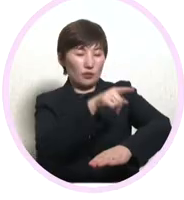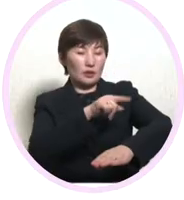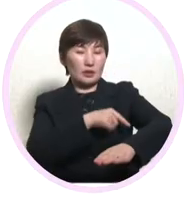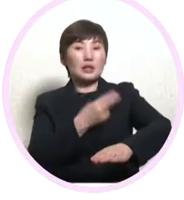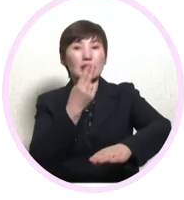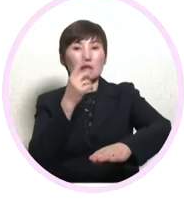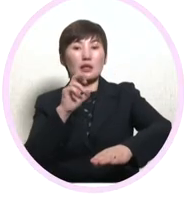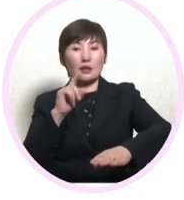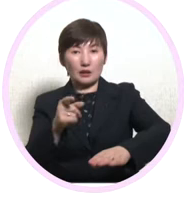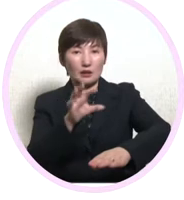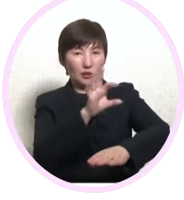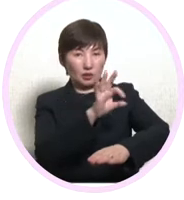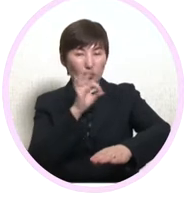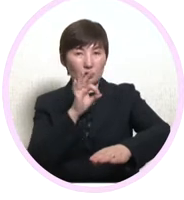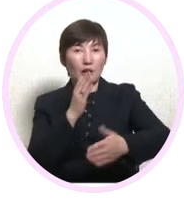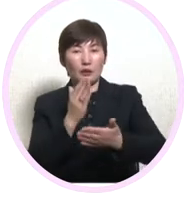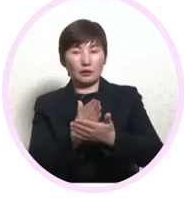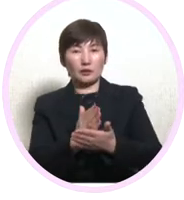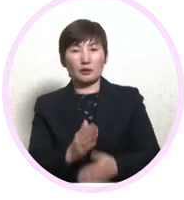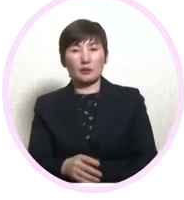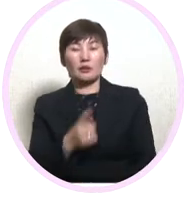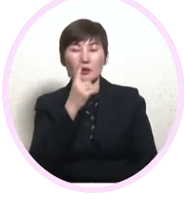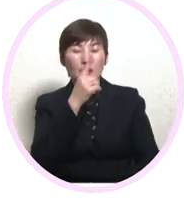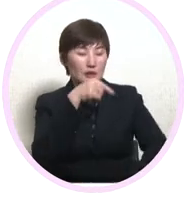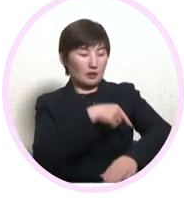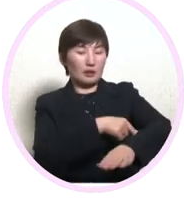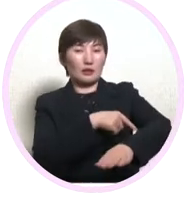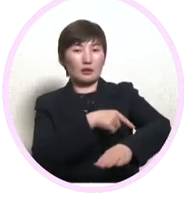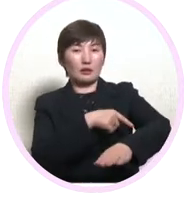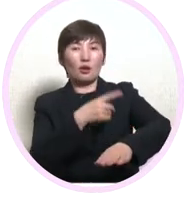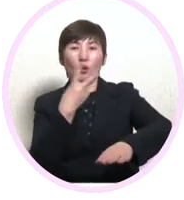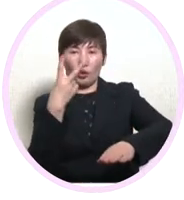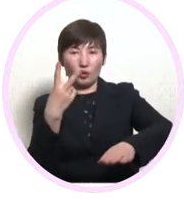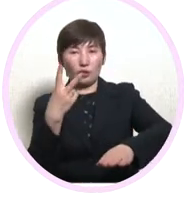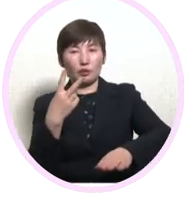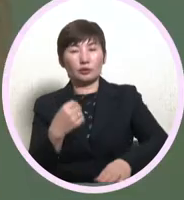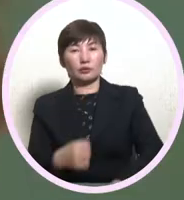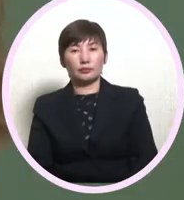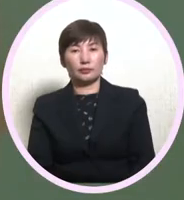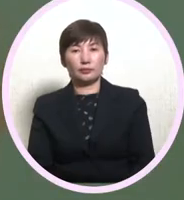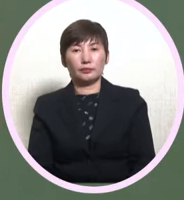x-ийн график цэнхэрээр төслөгдсөн байгаа. За 1 цэг нь 2